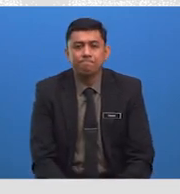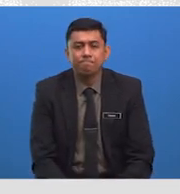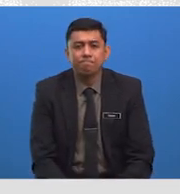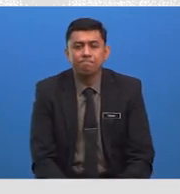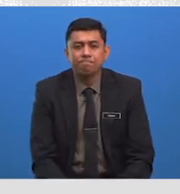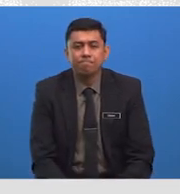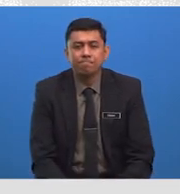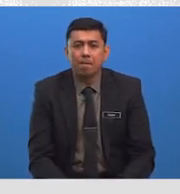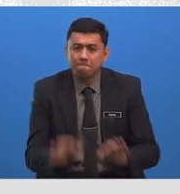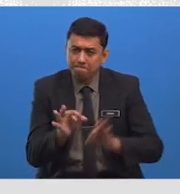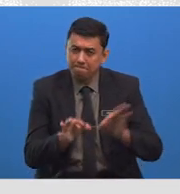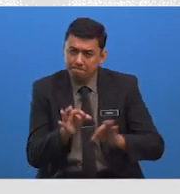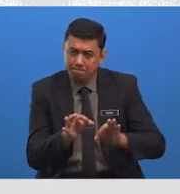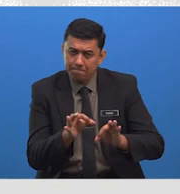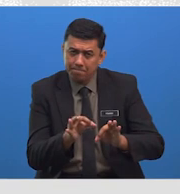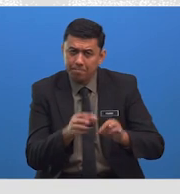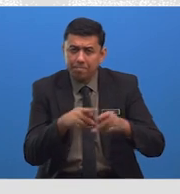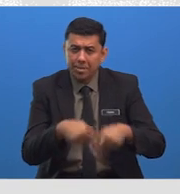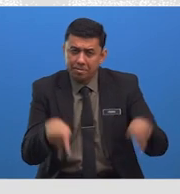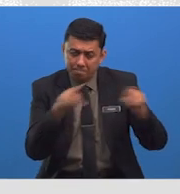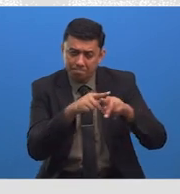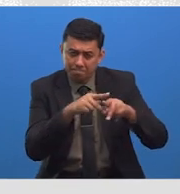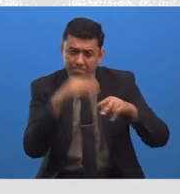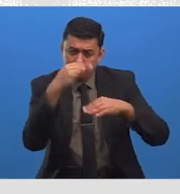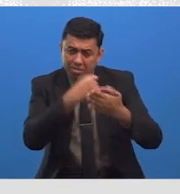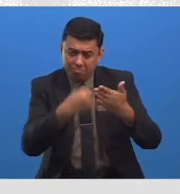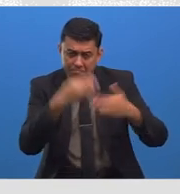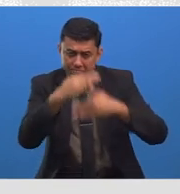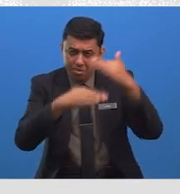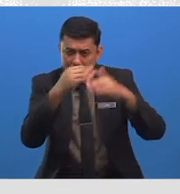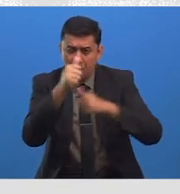menyatakan seni bina masyarakat alam Melayu